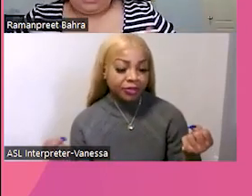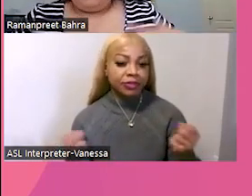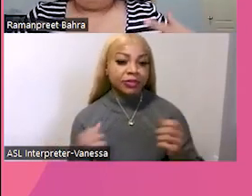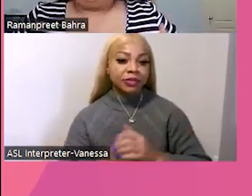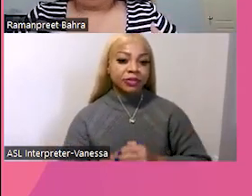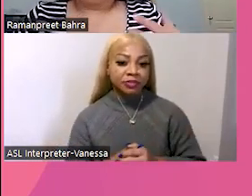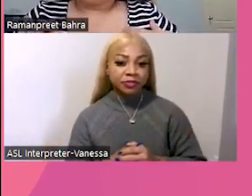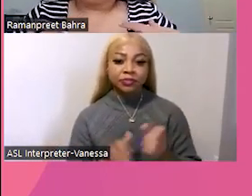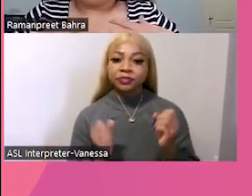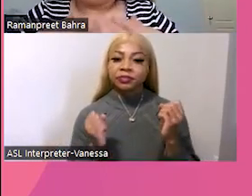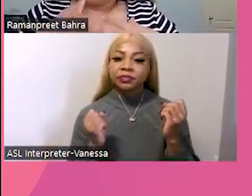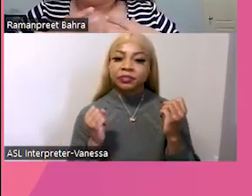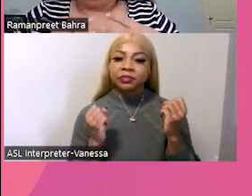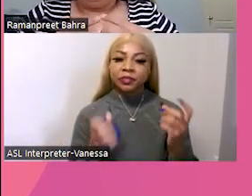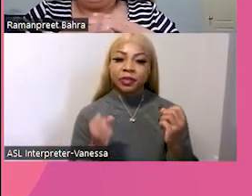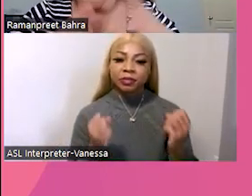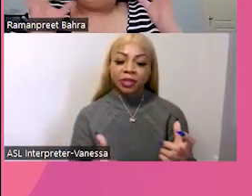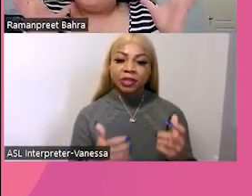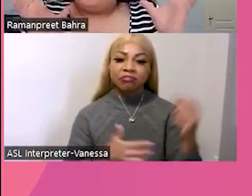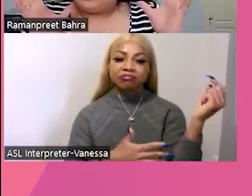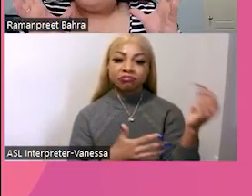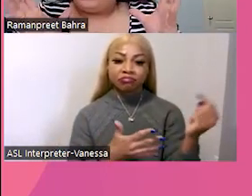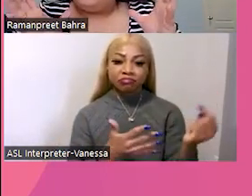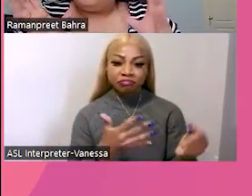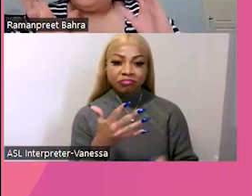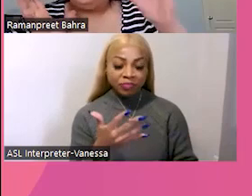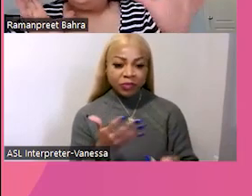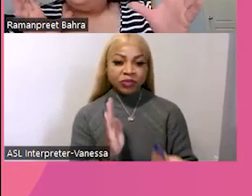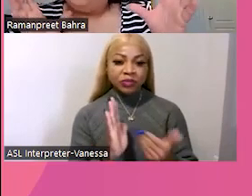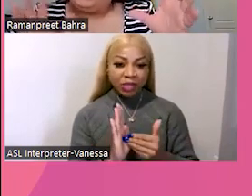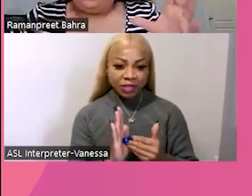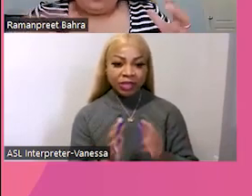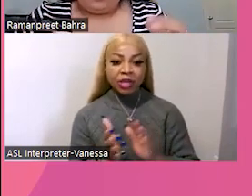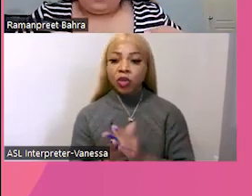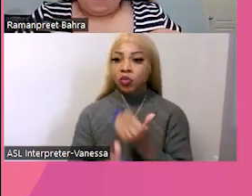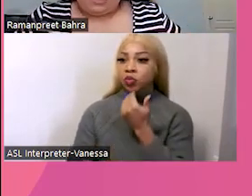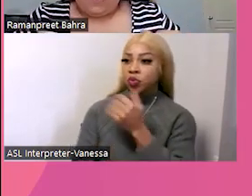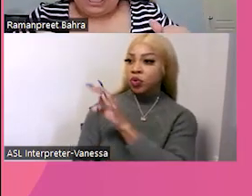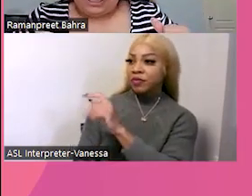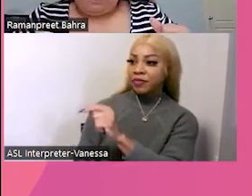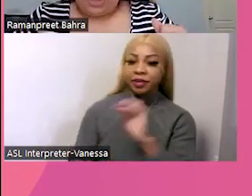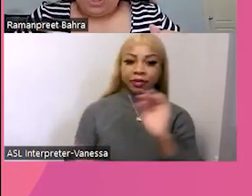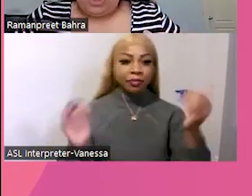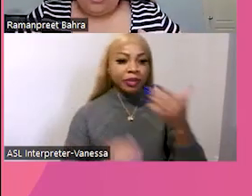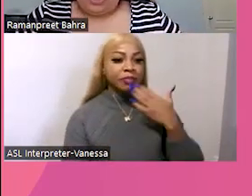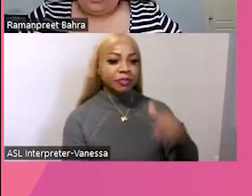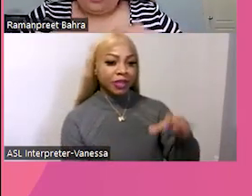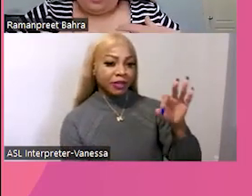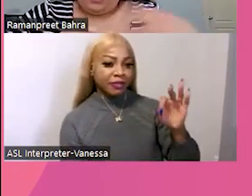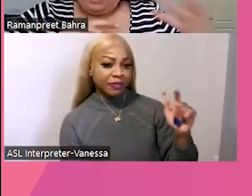il faut viser cette notion de bonne santé optimale. Et c'est encore donc